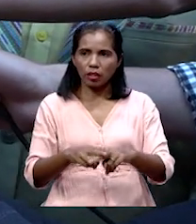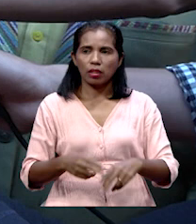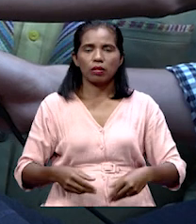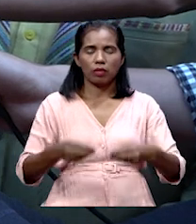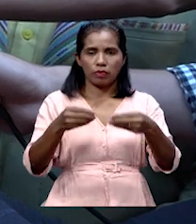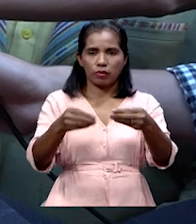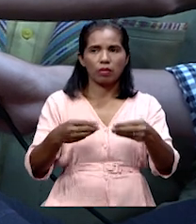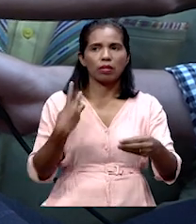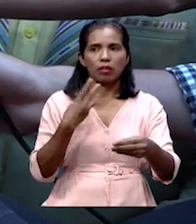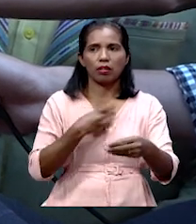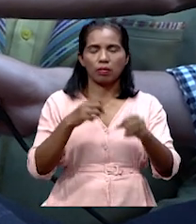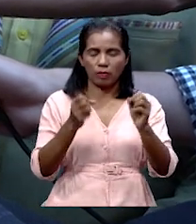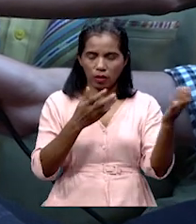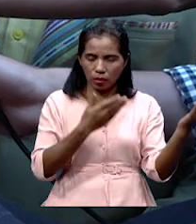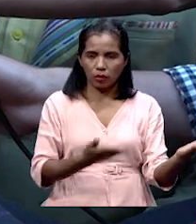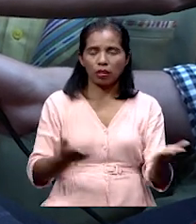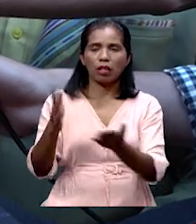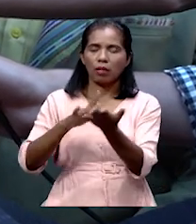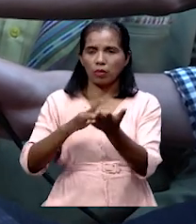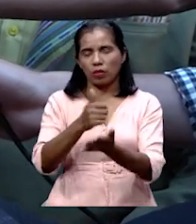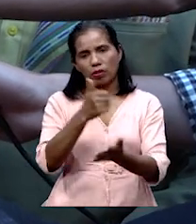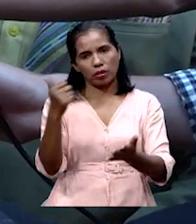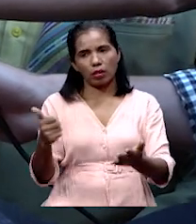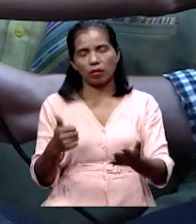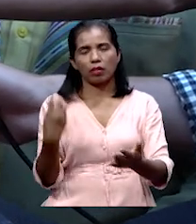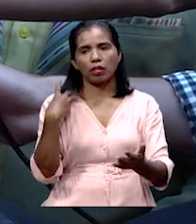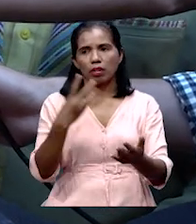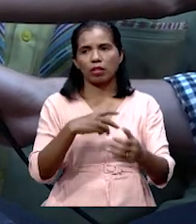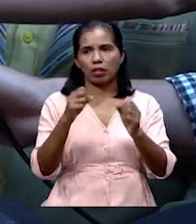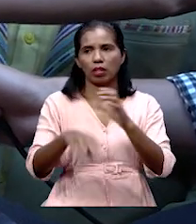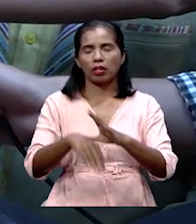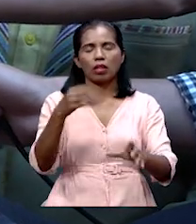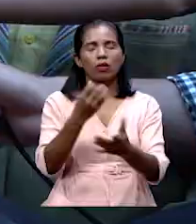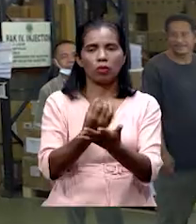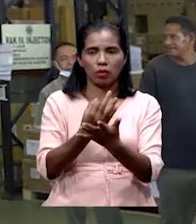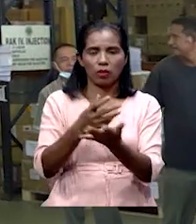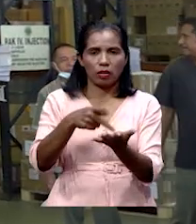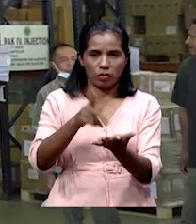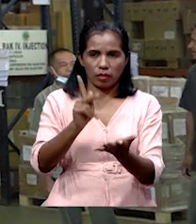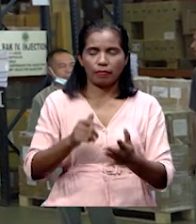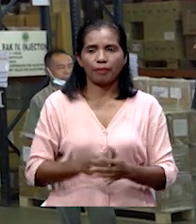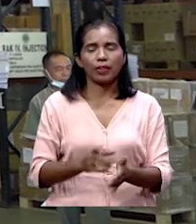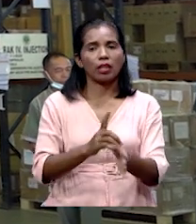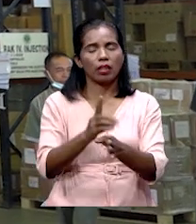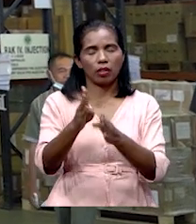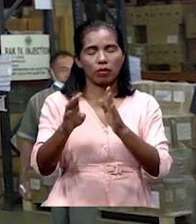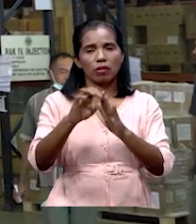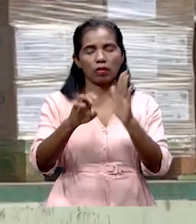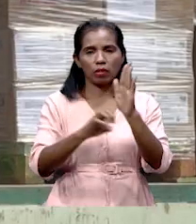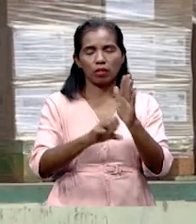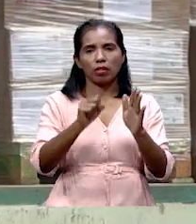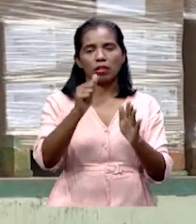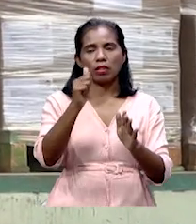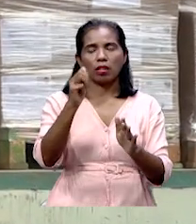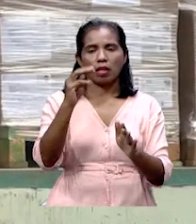ne ba ba ita bel haru kata item selo mai dalam rumah ita tinggi hasai osan parcelo kustune. Diretor Executivo Sames,